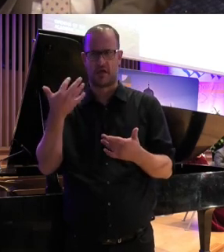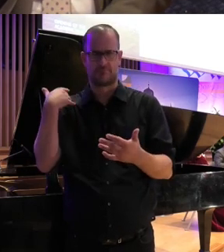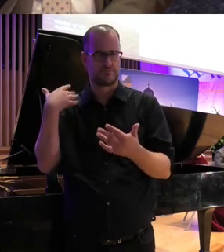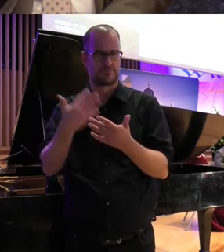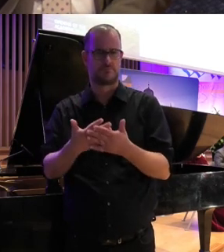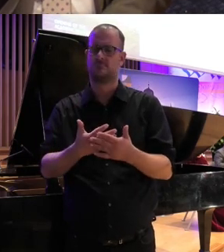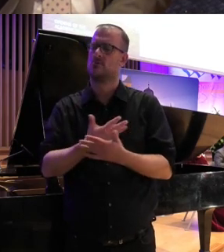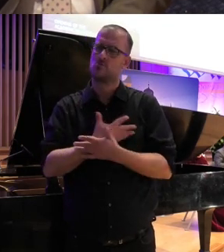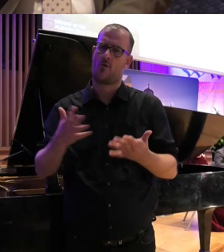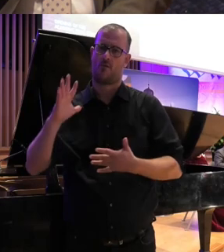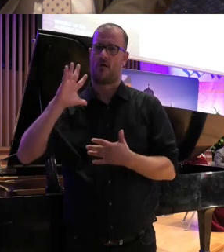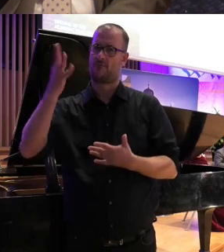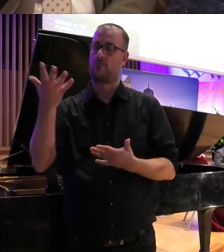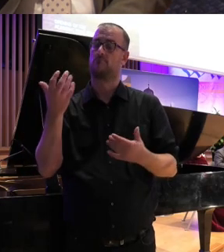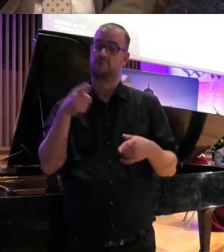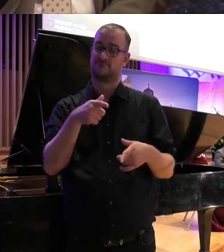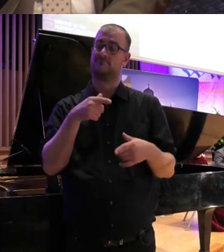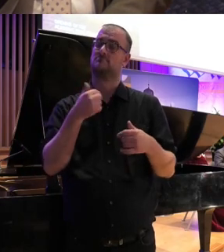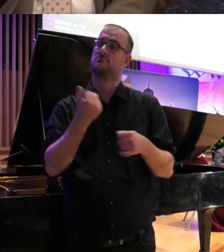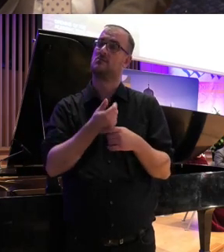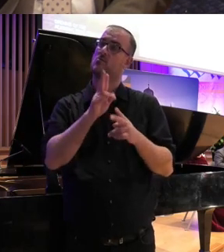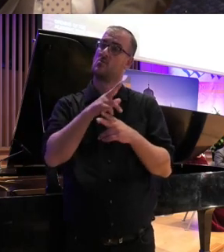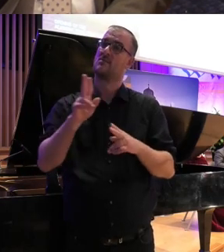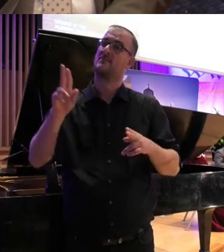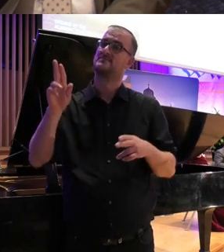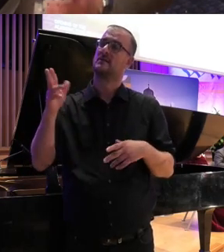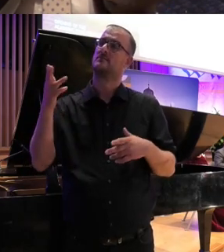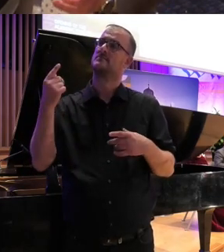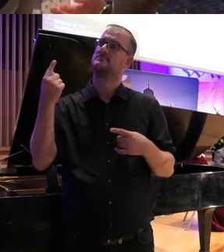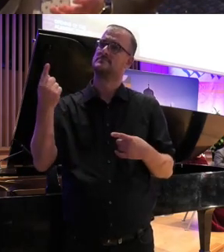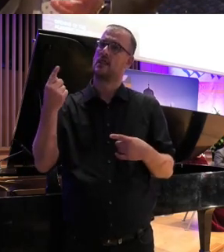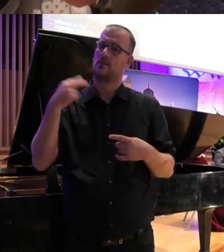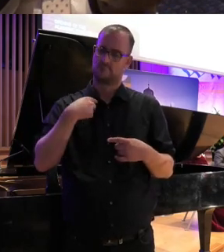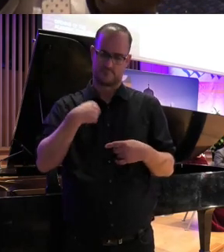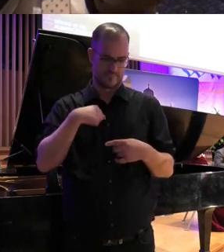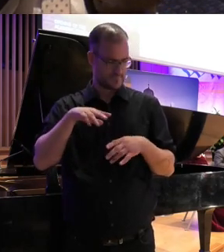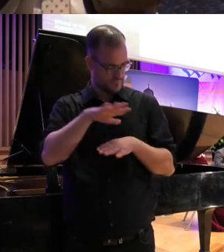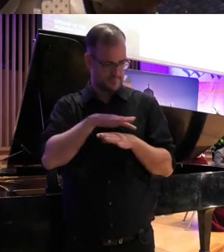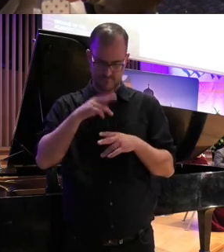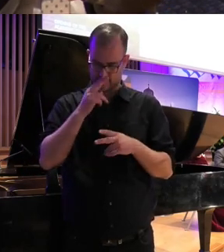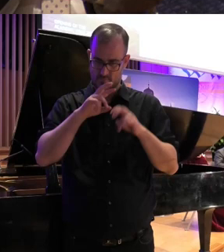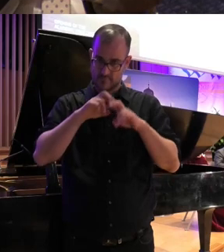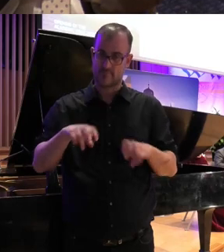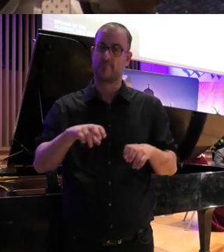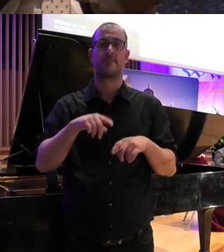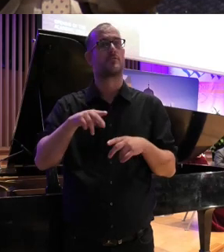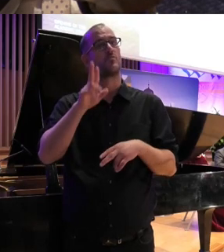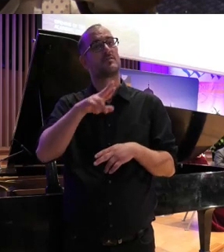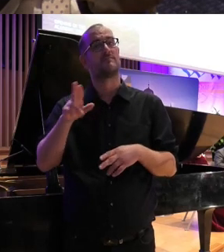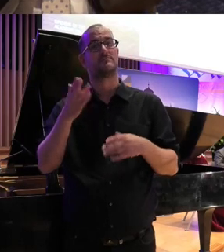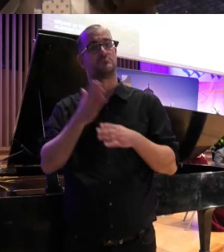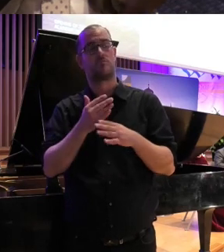ein großer Erfolg. Sie hat dazu geführt, dass die Universitäten sich mit sich selber beschäftigt haben. Sie hat dazu geführt, dass in den Universitäten ein